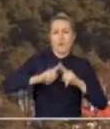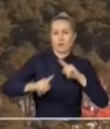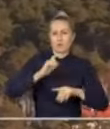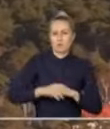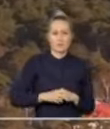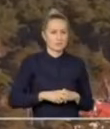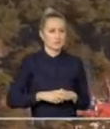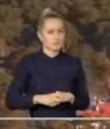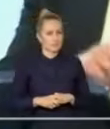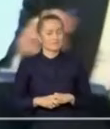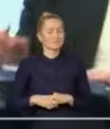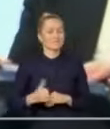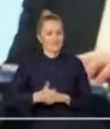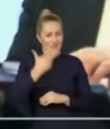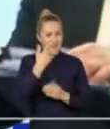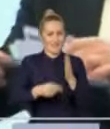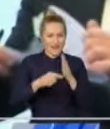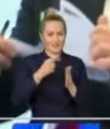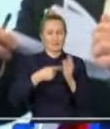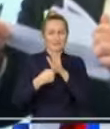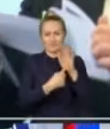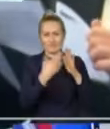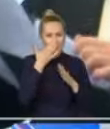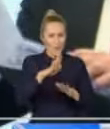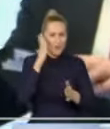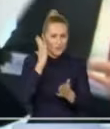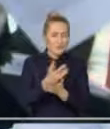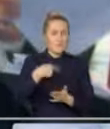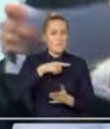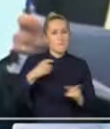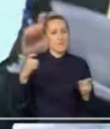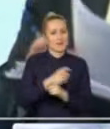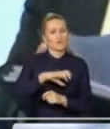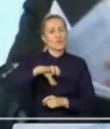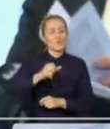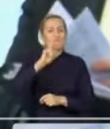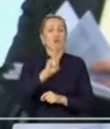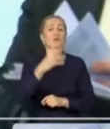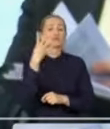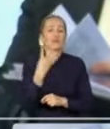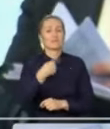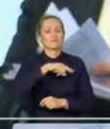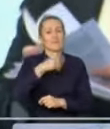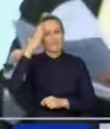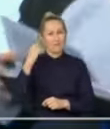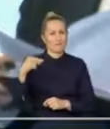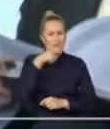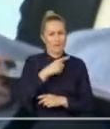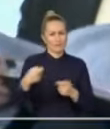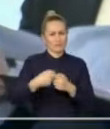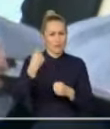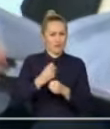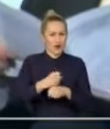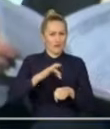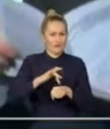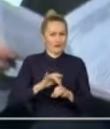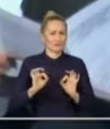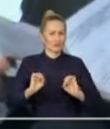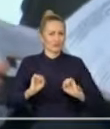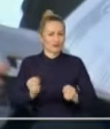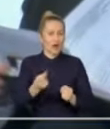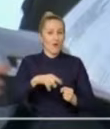pokazaliśmy, że jako państwa Grupy Wyszehradzkiej potrafimy skutecznie współpracować. Dzieje się to z korzyścią dla promocji